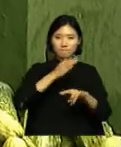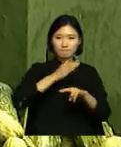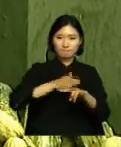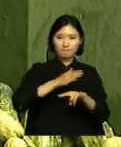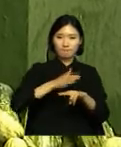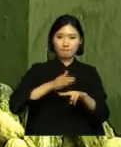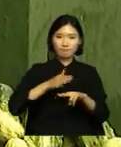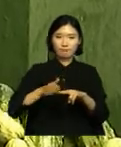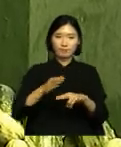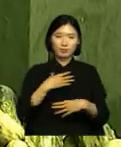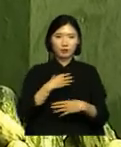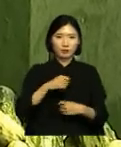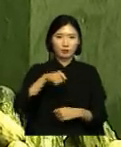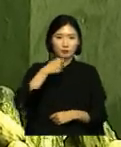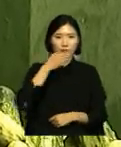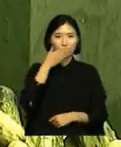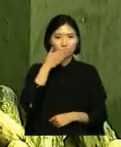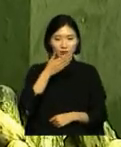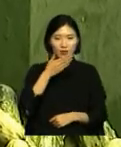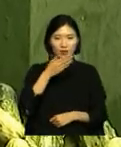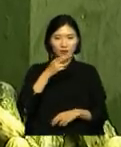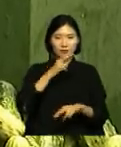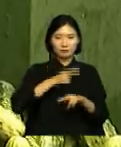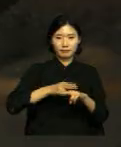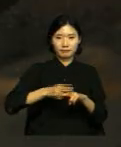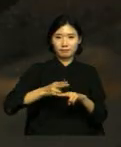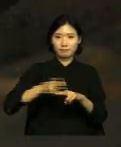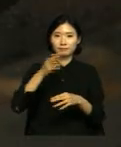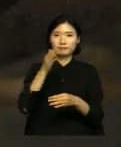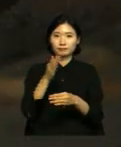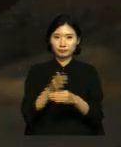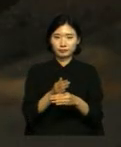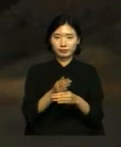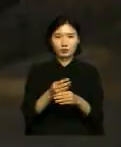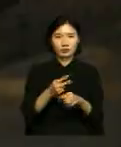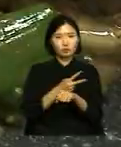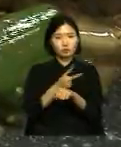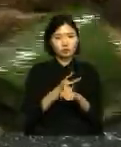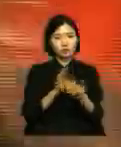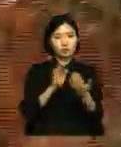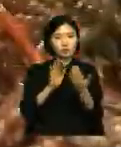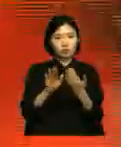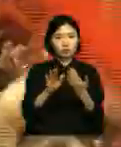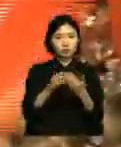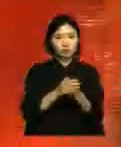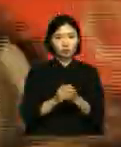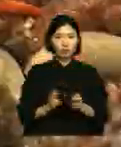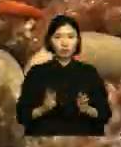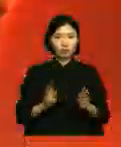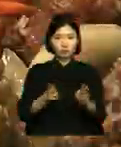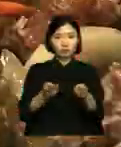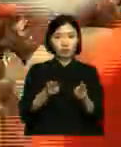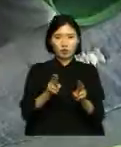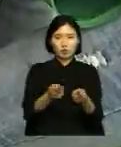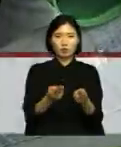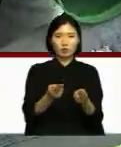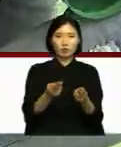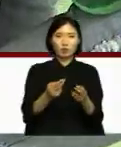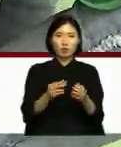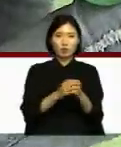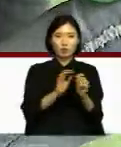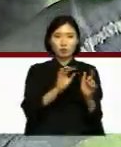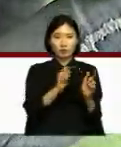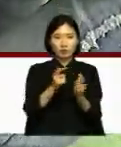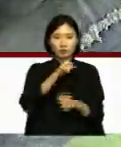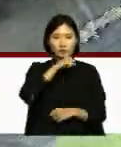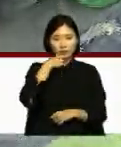썰어가지고 편리하게 드실 수 있게 자르는 작업을 하고 있어요. 2시간 지나자 불고기, 오이, 소박이 등 맛깔스런